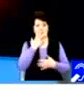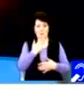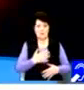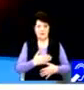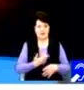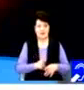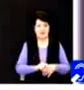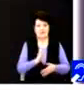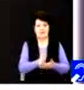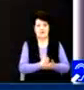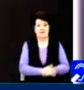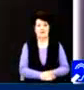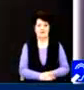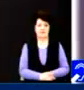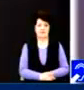o emană